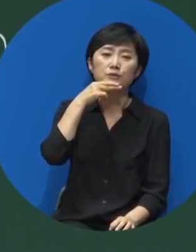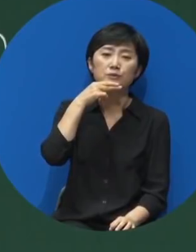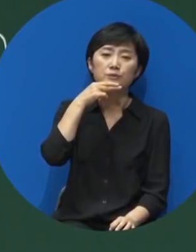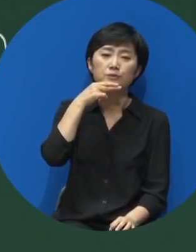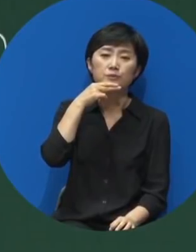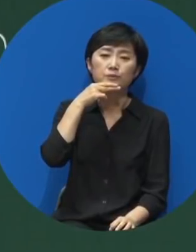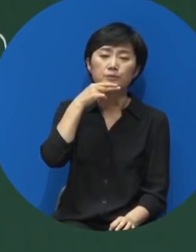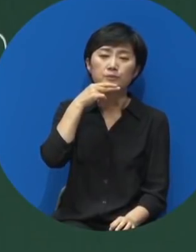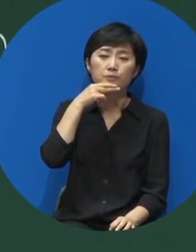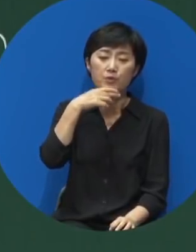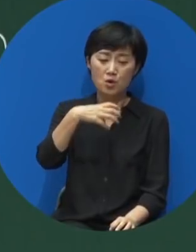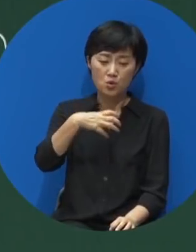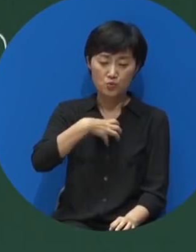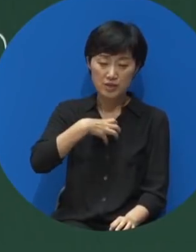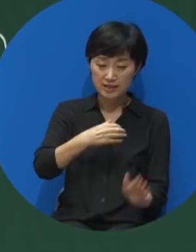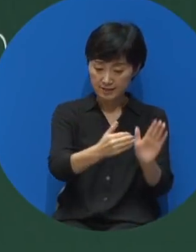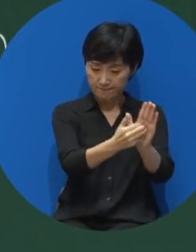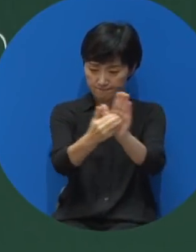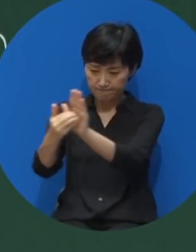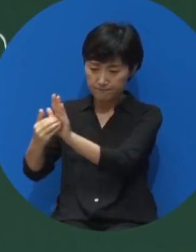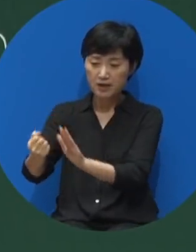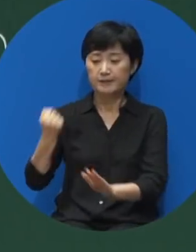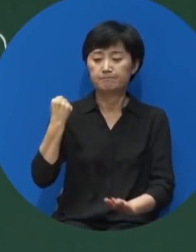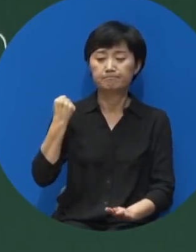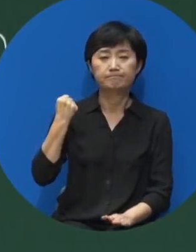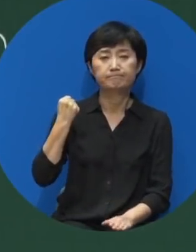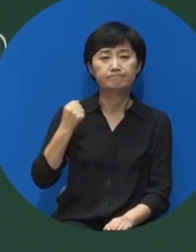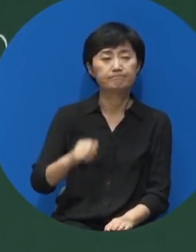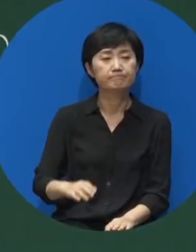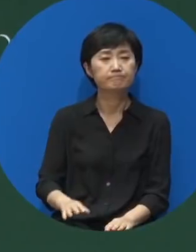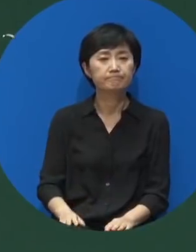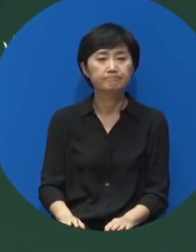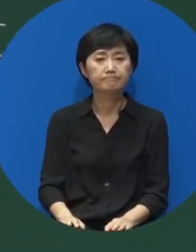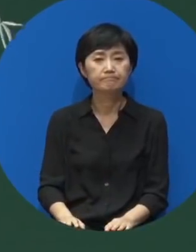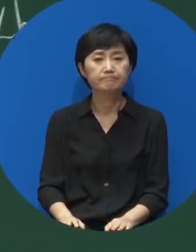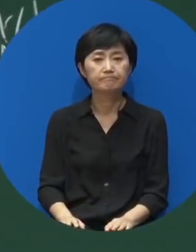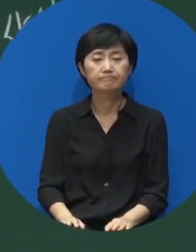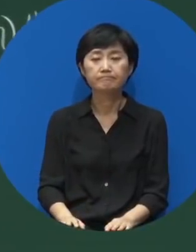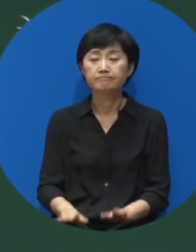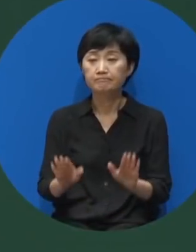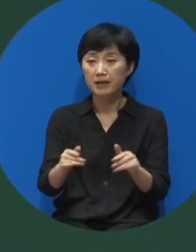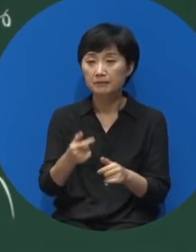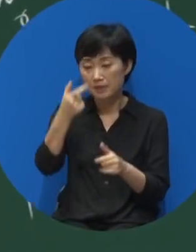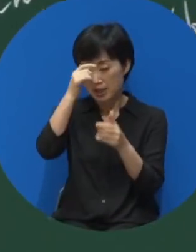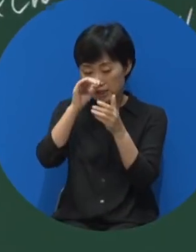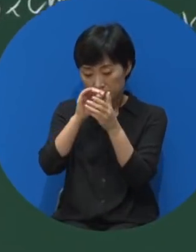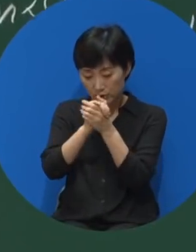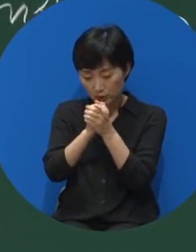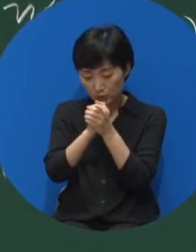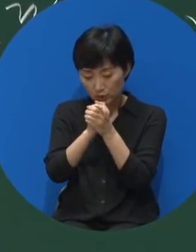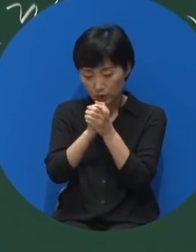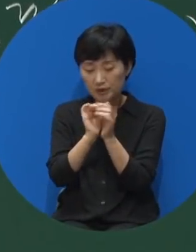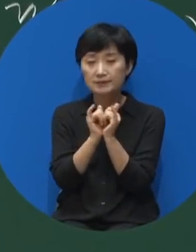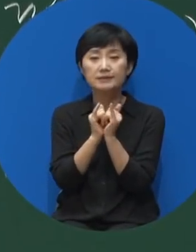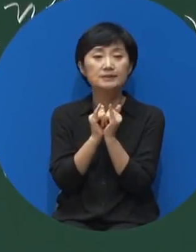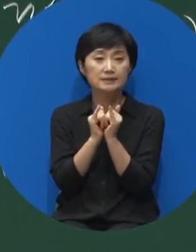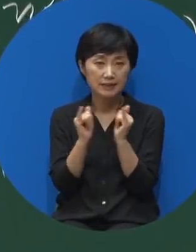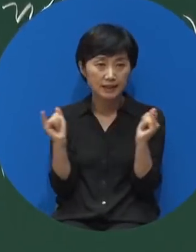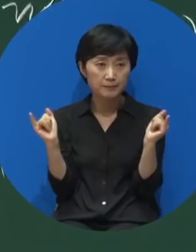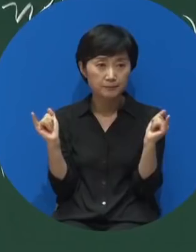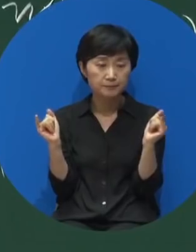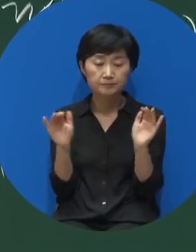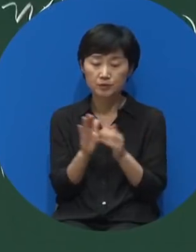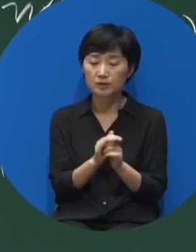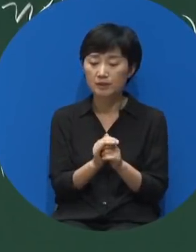撒母耳活着的时候战争止息. 모든 위기를 막는 것이. 他阻挡了所有的危机. 기독 신자가 복음 알고 난 뒤에 제일 먼저 알아야 돼요. 기도를 알아야